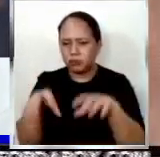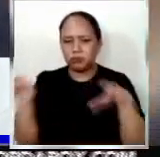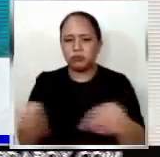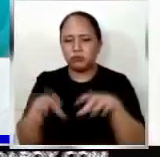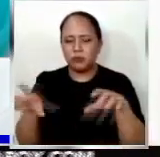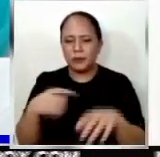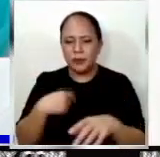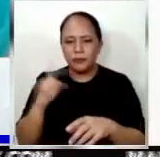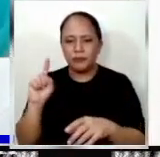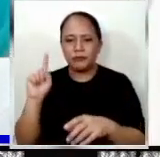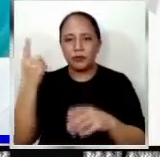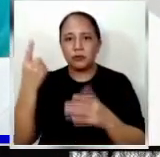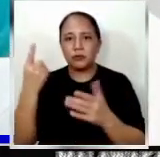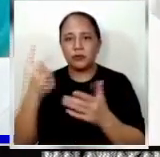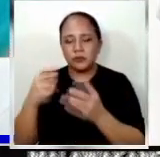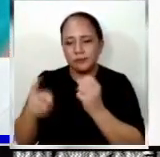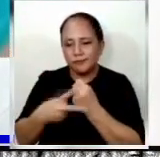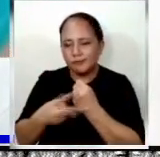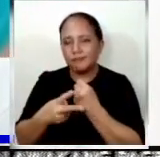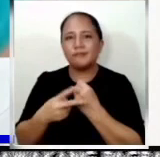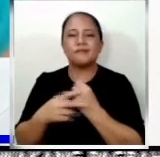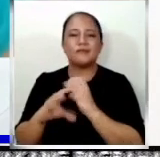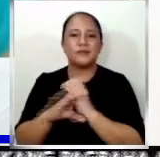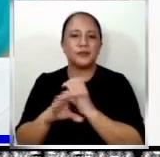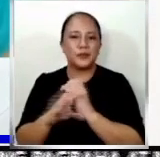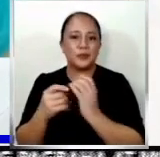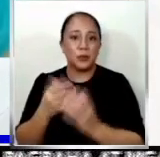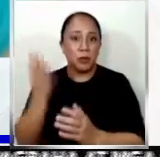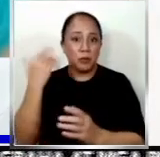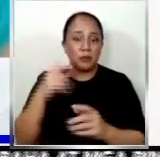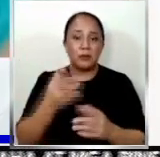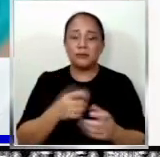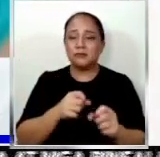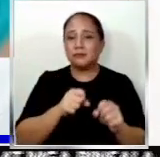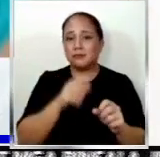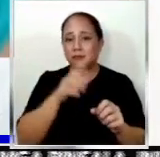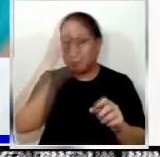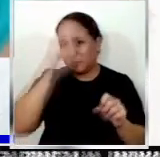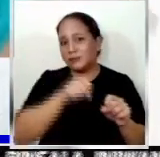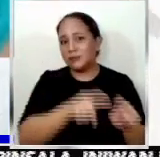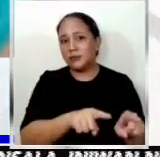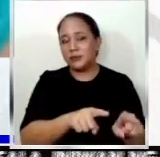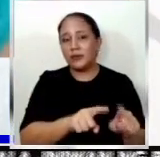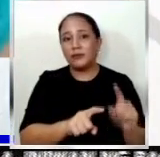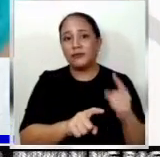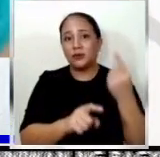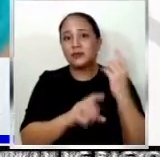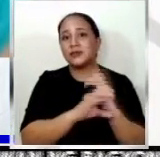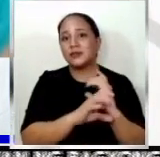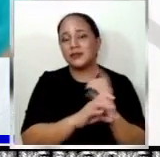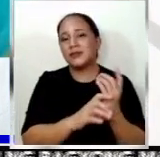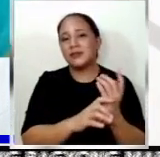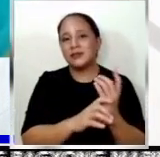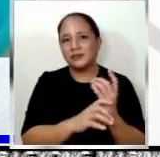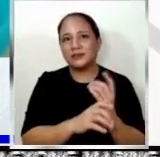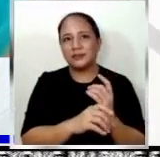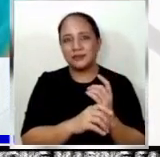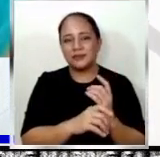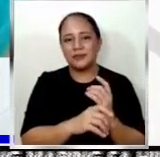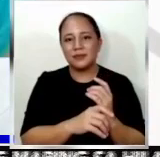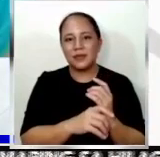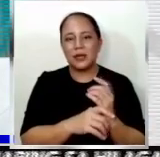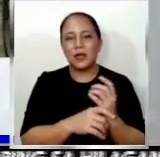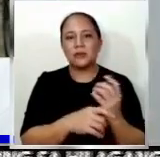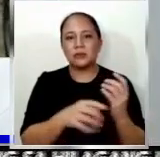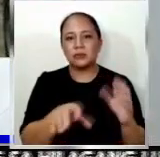yung sasakyan. Kasi yung car na binenta po is yung talaga yung kauna-unahang sasakyan namin na as in pinundar ng tatay